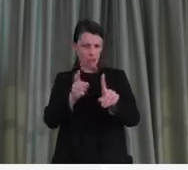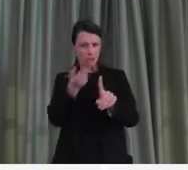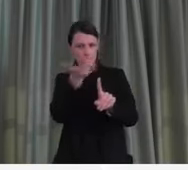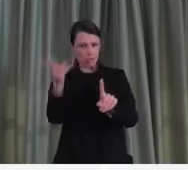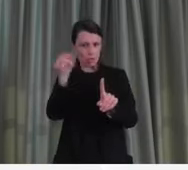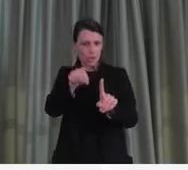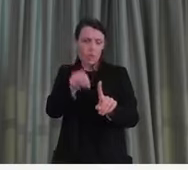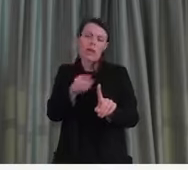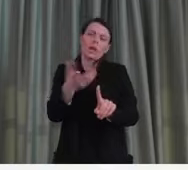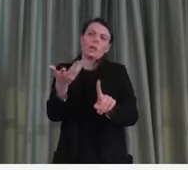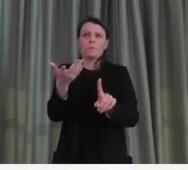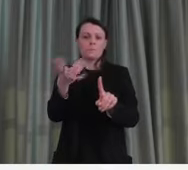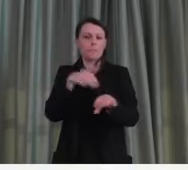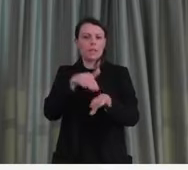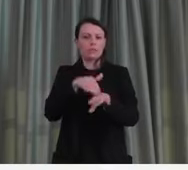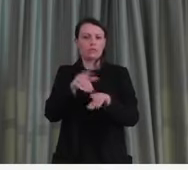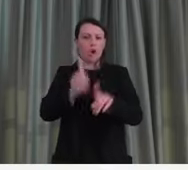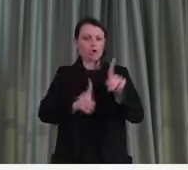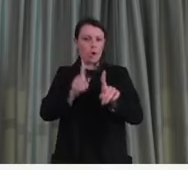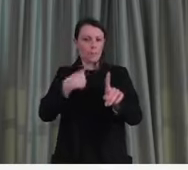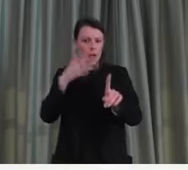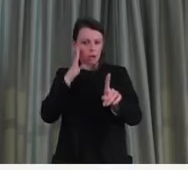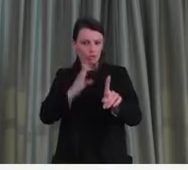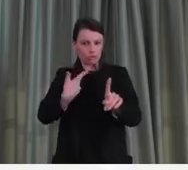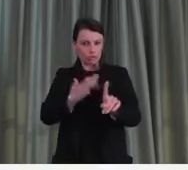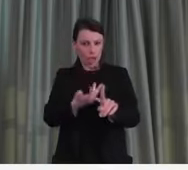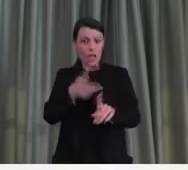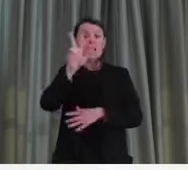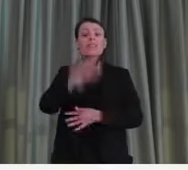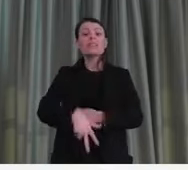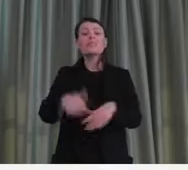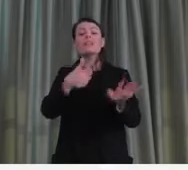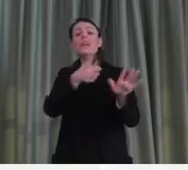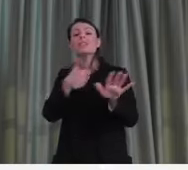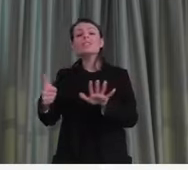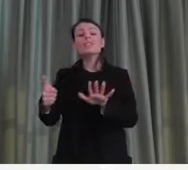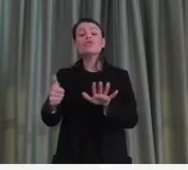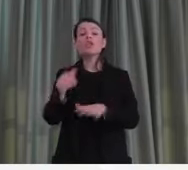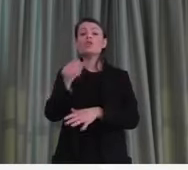sempre maggiormente attenzionato siamo a 3.640